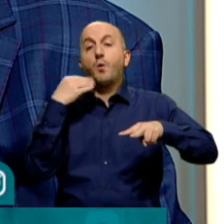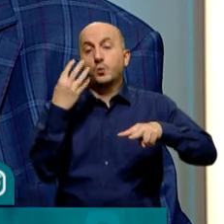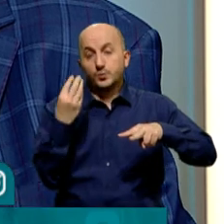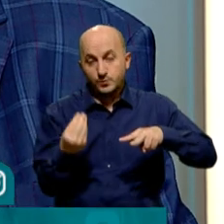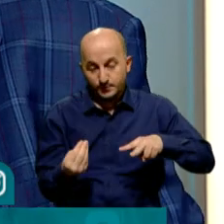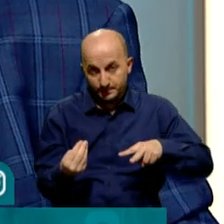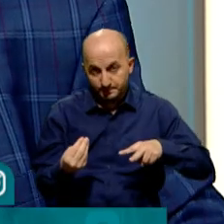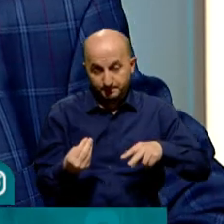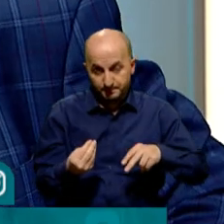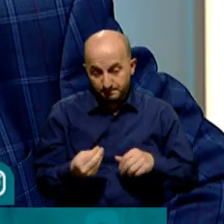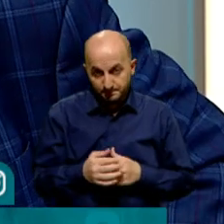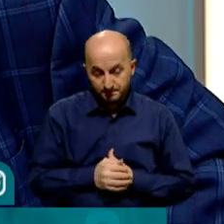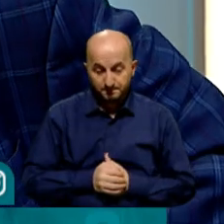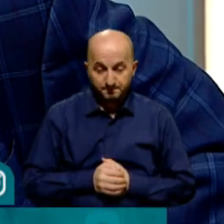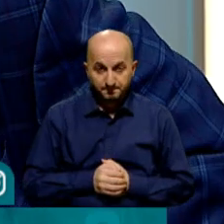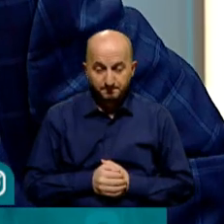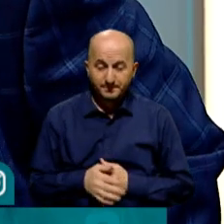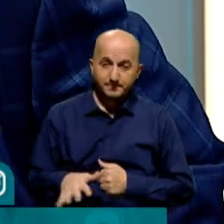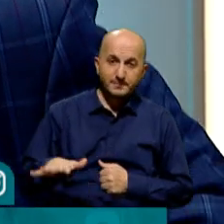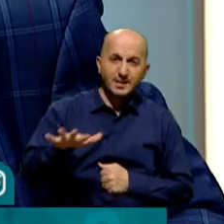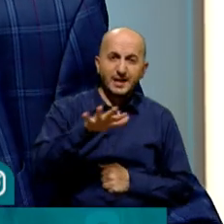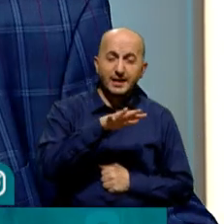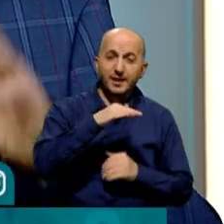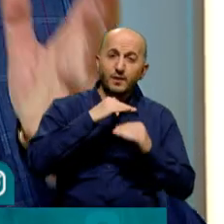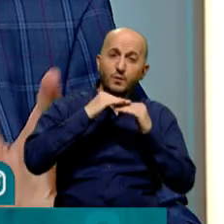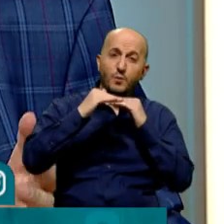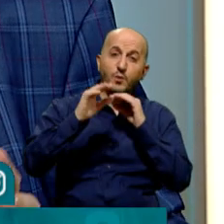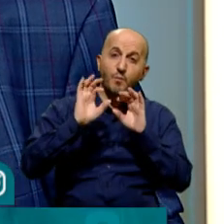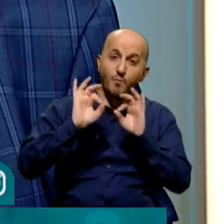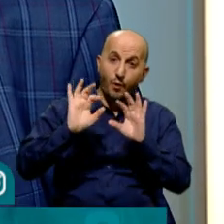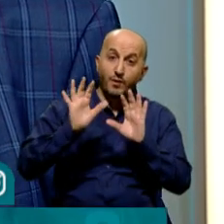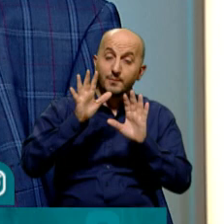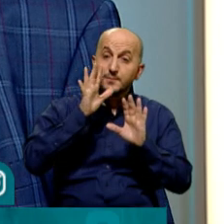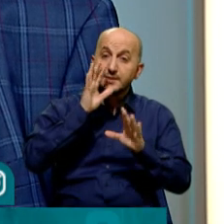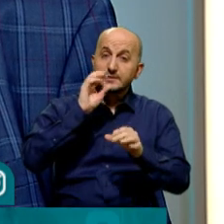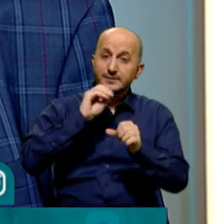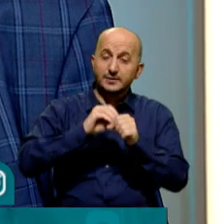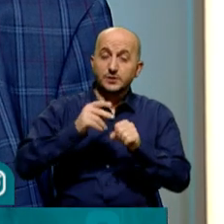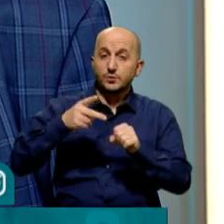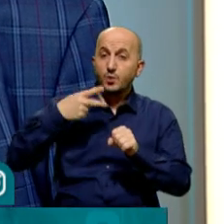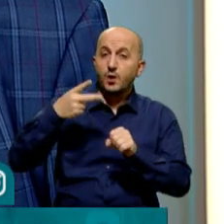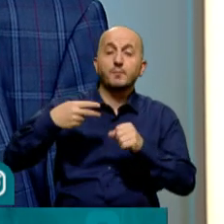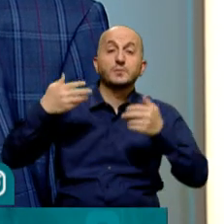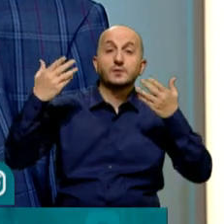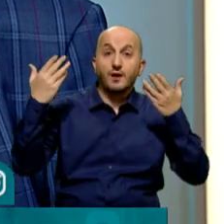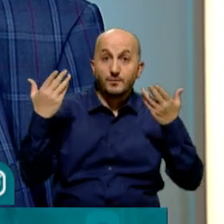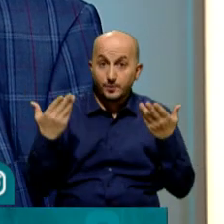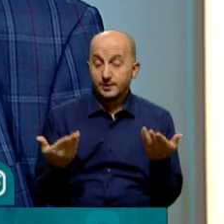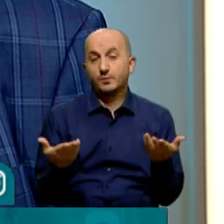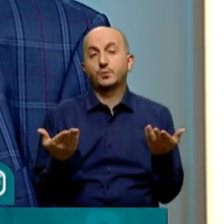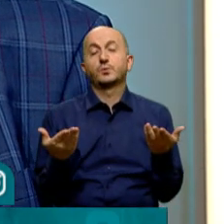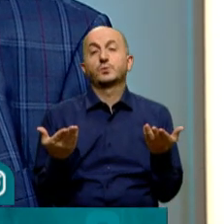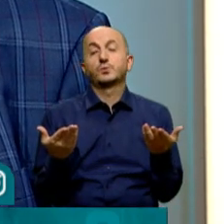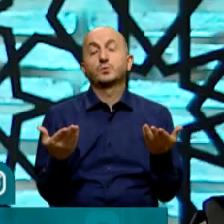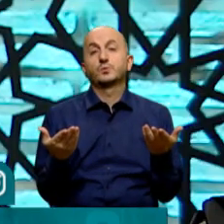Tamam. Ancak biz genelde bunu toplumda böyle bilindiği için söylenmiş kabul ediyoruz. Ama